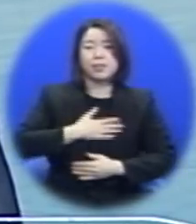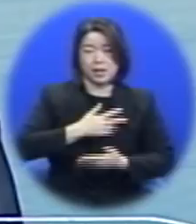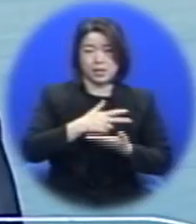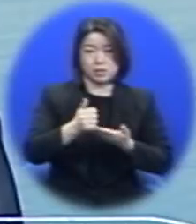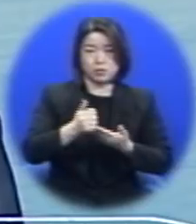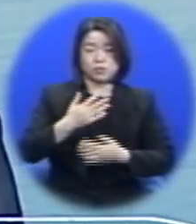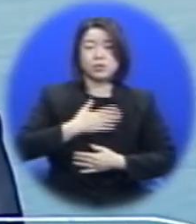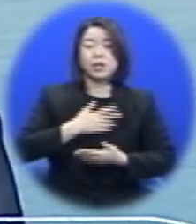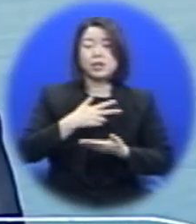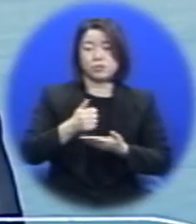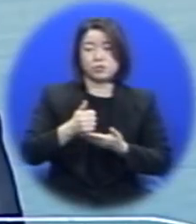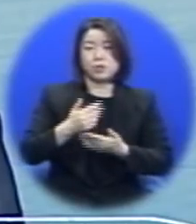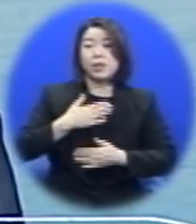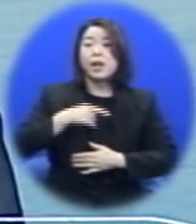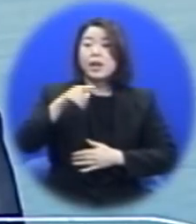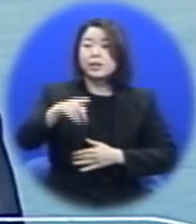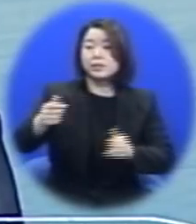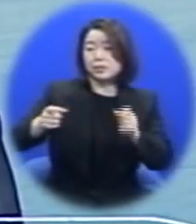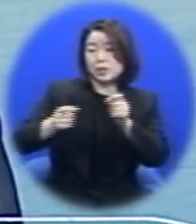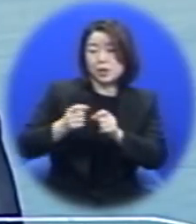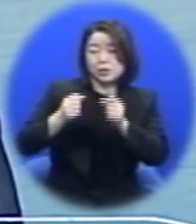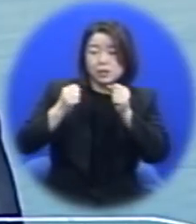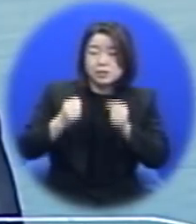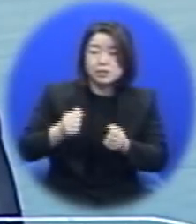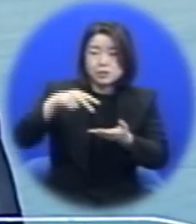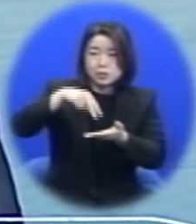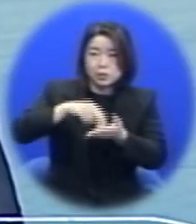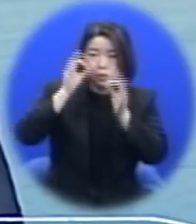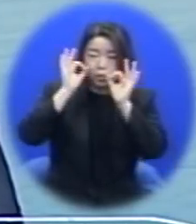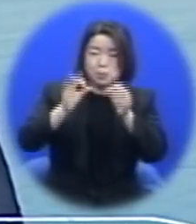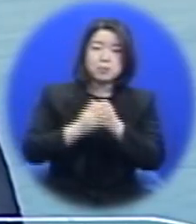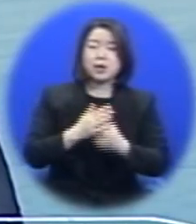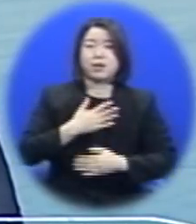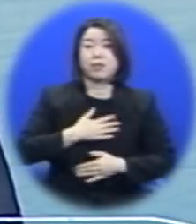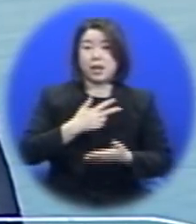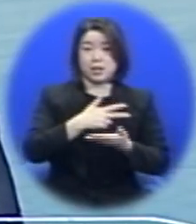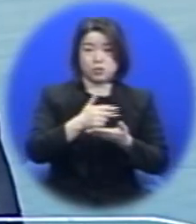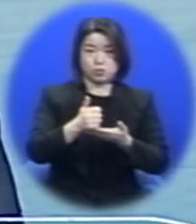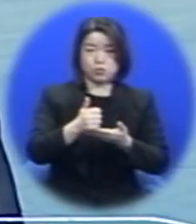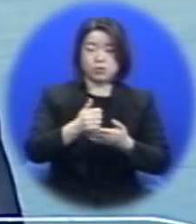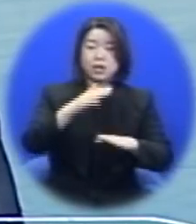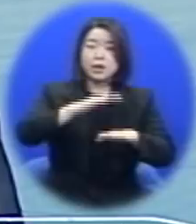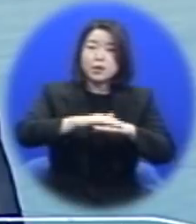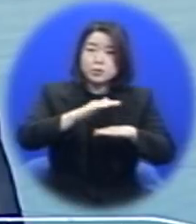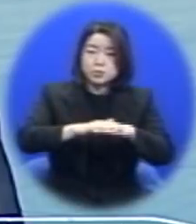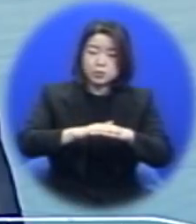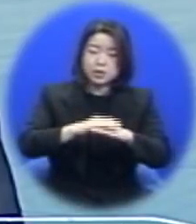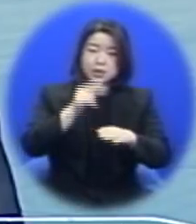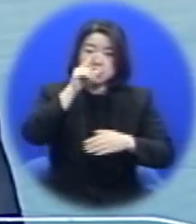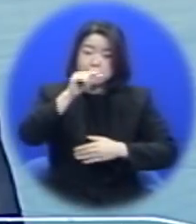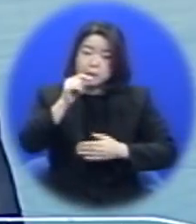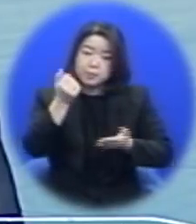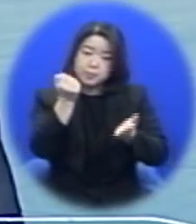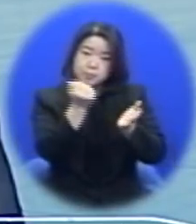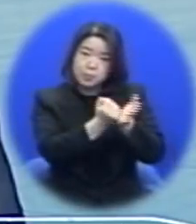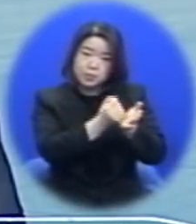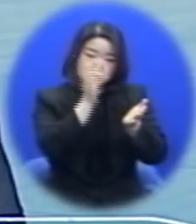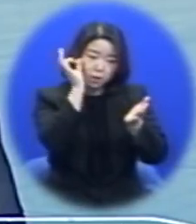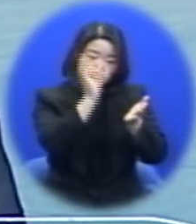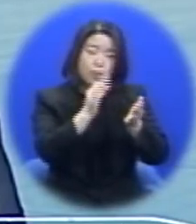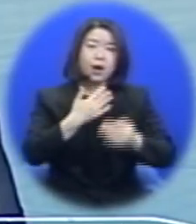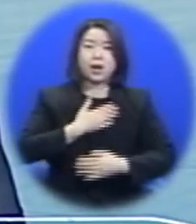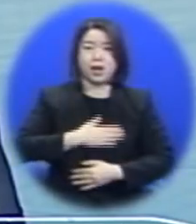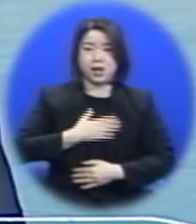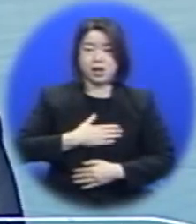그의 곁에 서서 배우며 나의 주를 나의 주를 손에 못자국을 보아